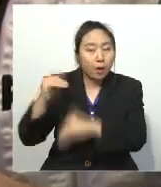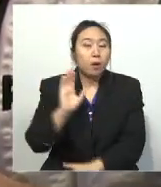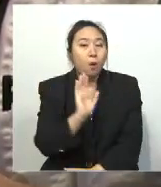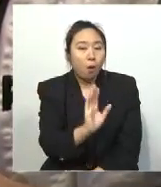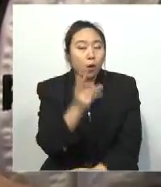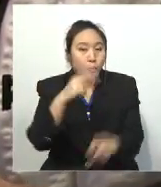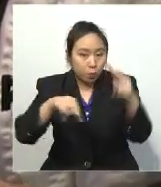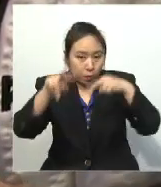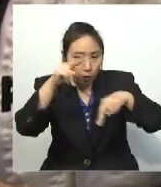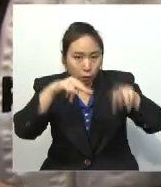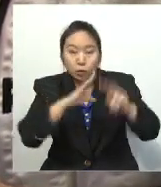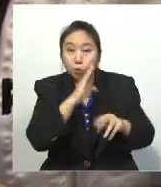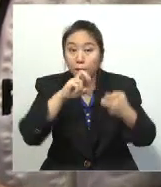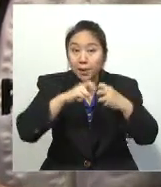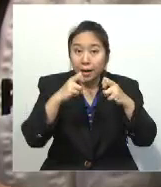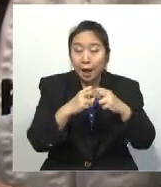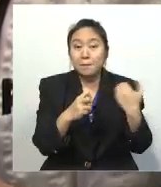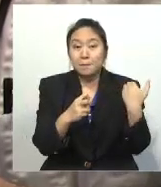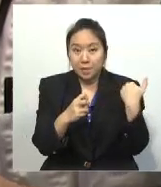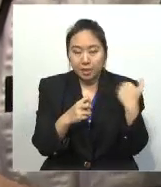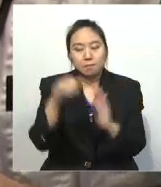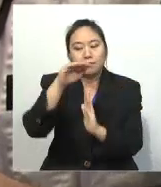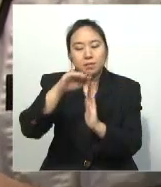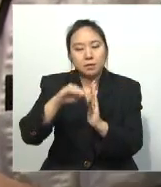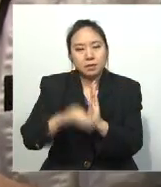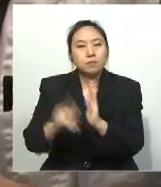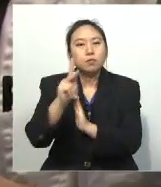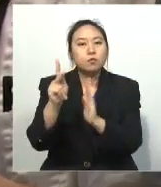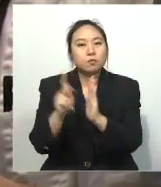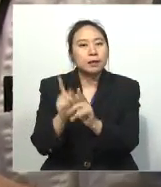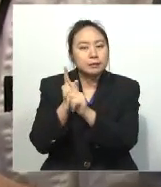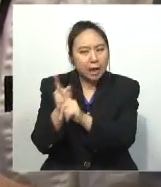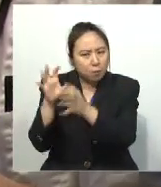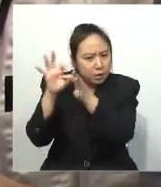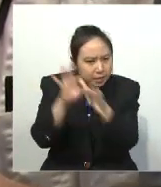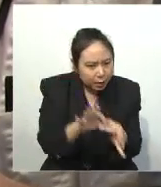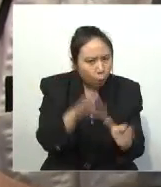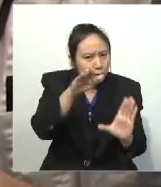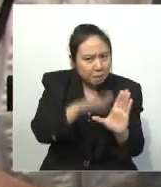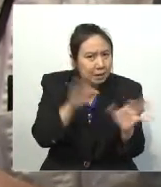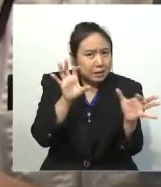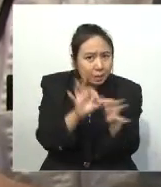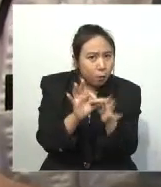าพรรคมีปัญหาเราก็จะพิจารณาตามขั้นตอนกฎหมายต่อไปนะครับว่าจะมีผลถึงผู้สมัครด้วยหรือไม่นะครับ